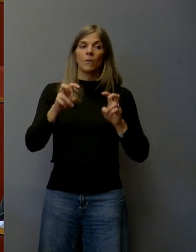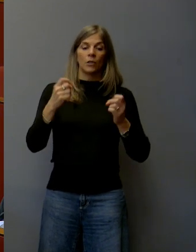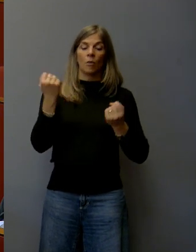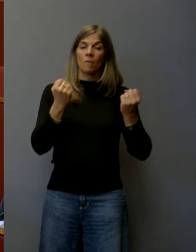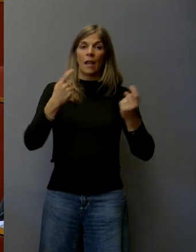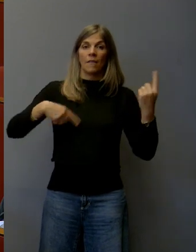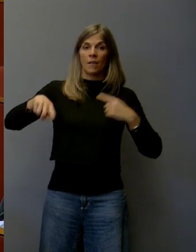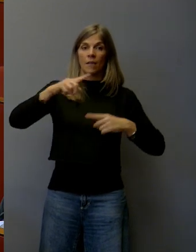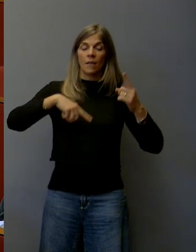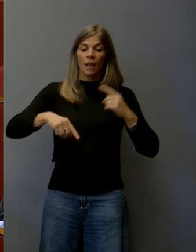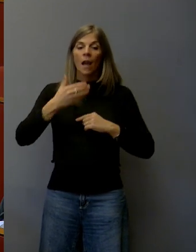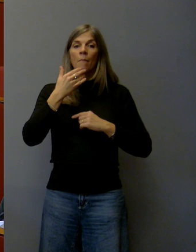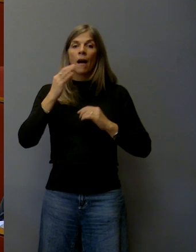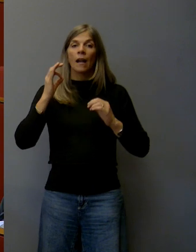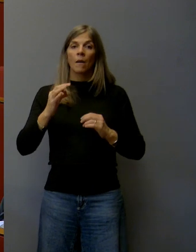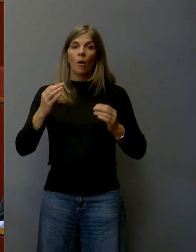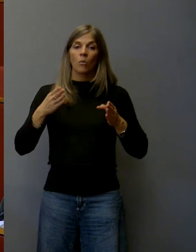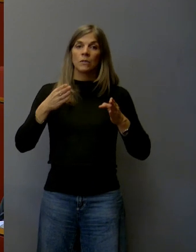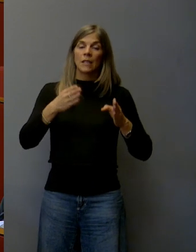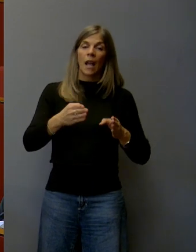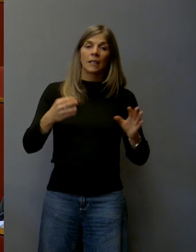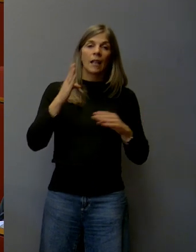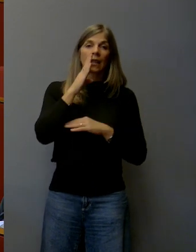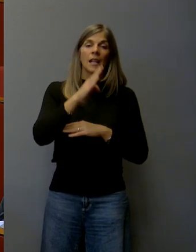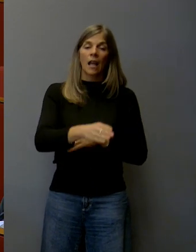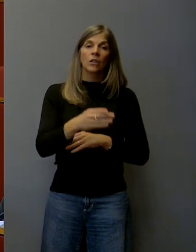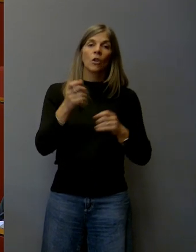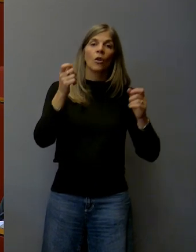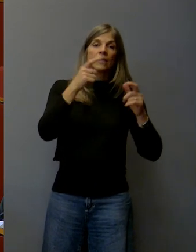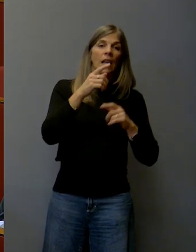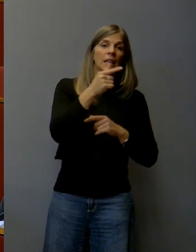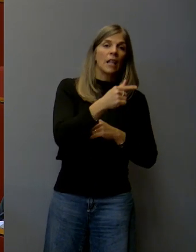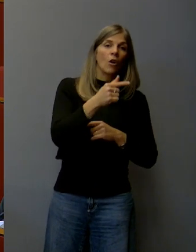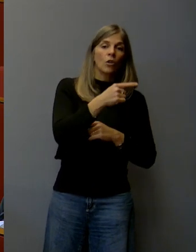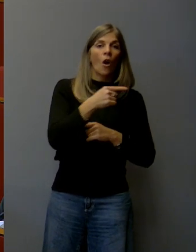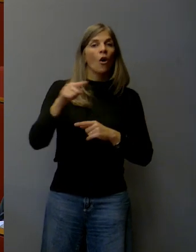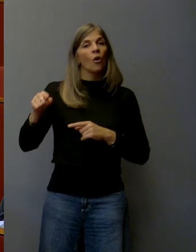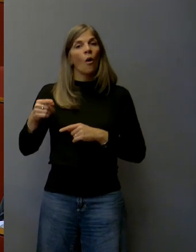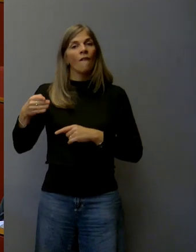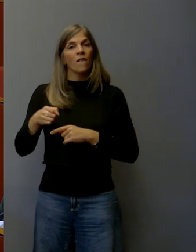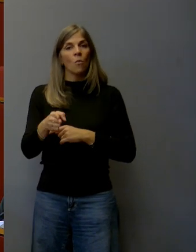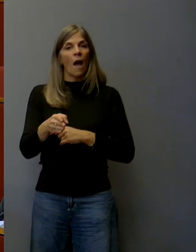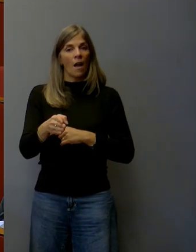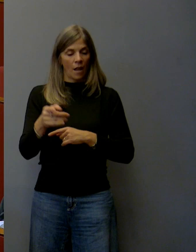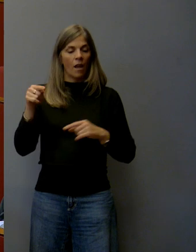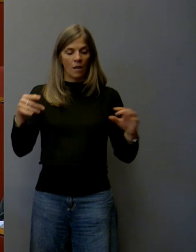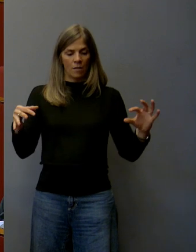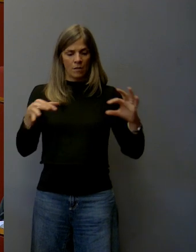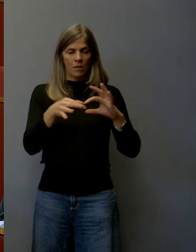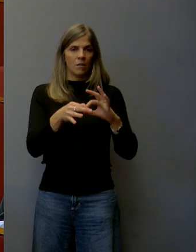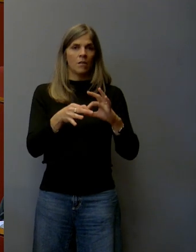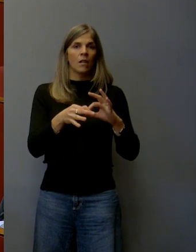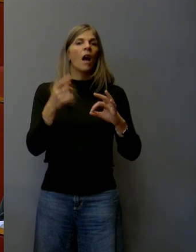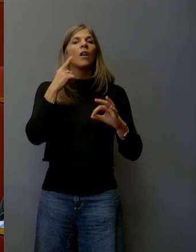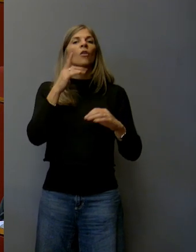un collegamento tra San Teodoro per esempio e Fiumara Quindi voglio dire non si può neanche rispondere a questa esigenza dicendo che